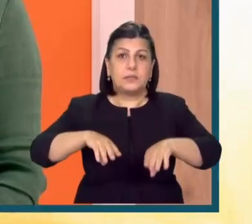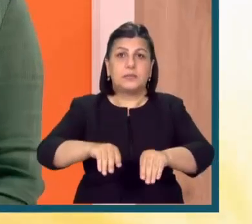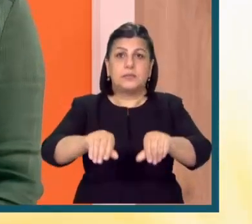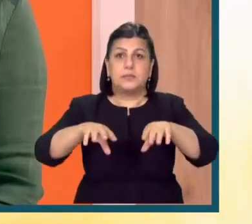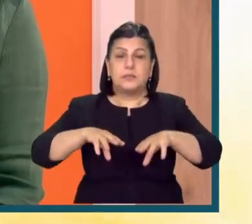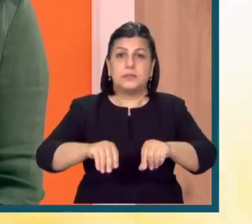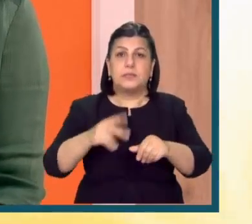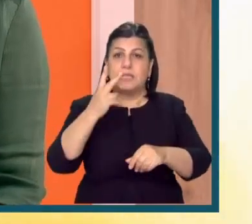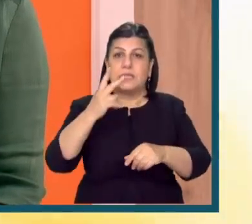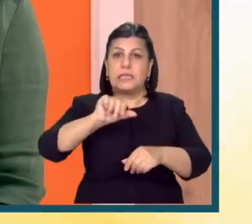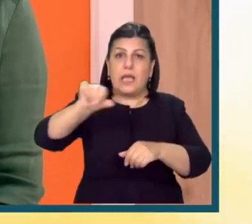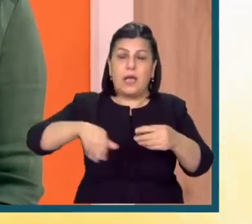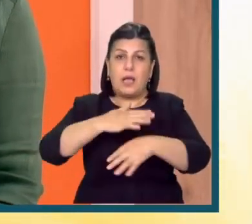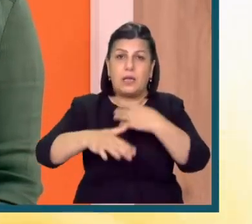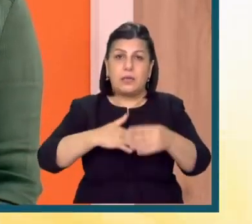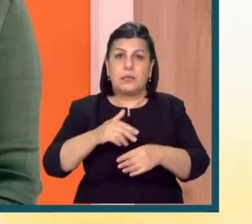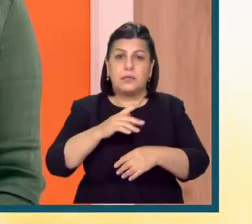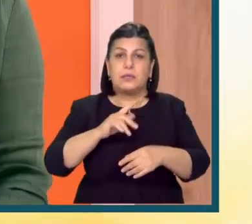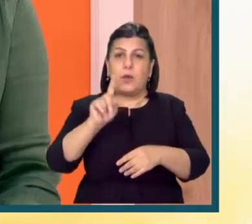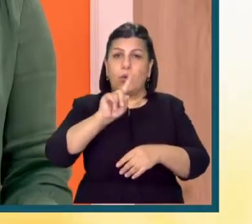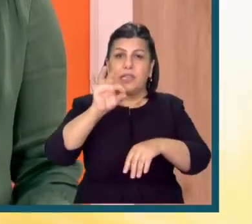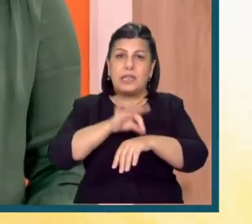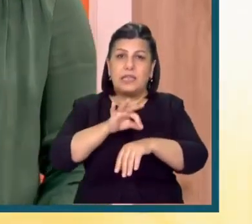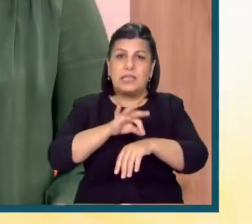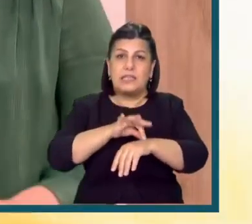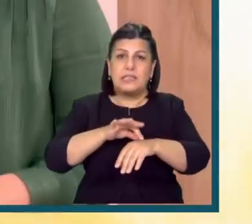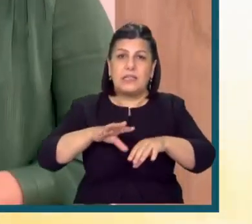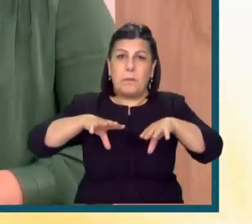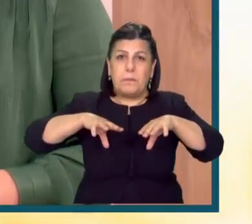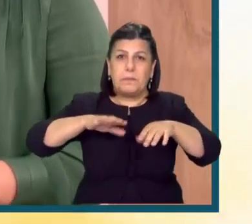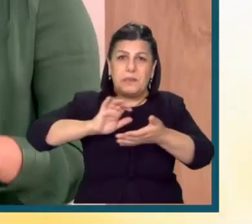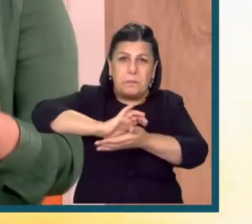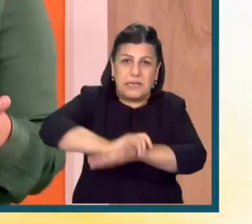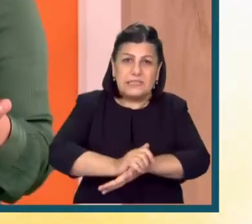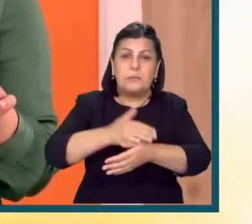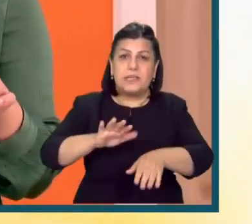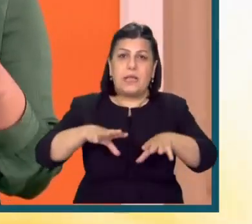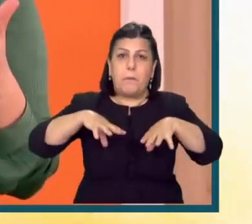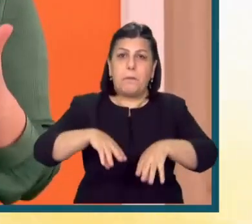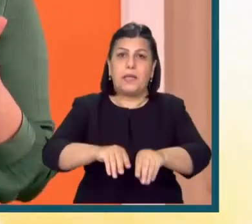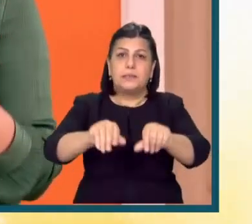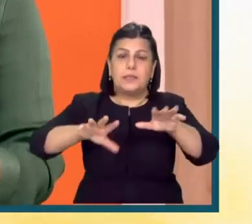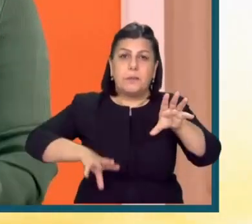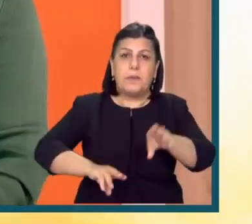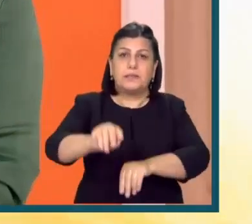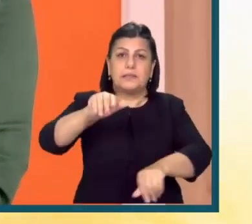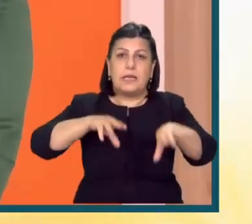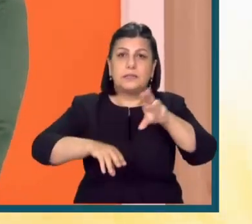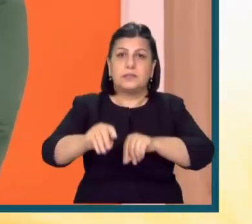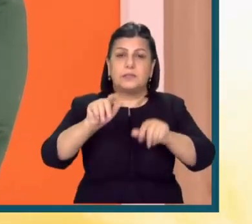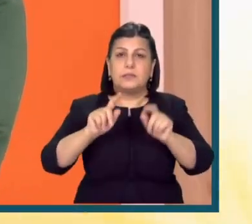İki yağ karıştırdık ve orada 10 dakika bastırmadan masaj yapıyoruz bununla. Evet. Peki günde bir kez yeterli